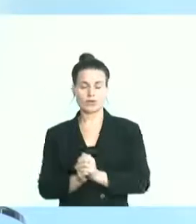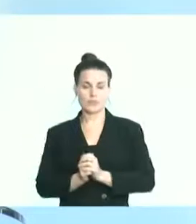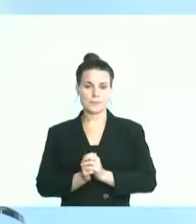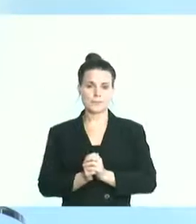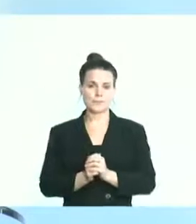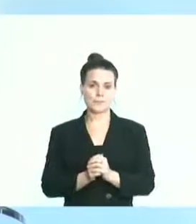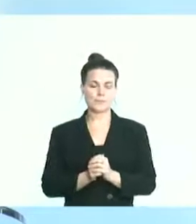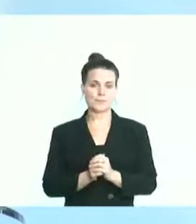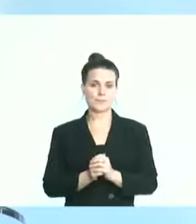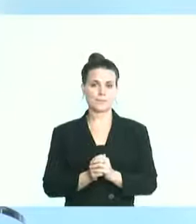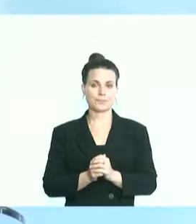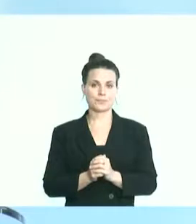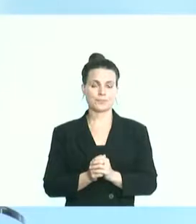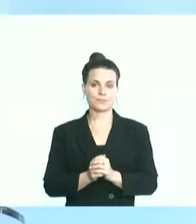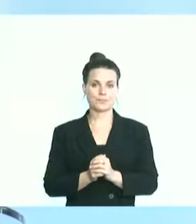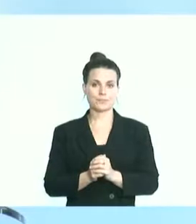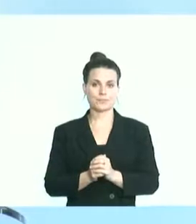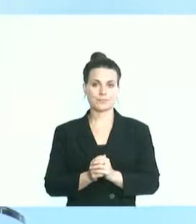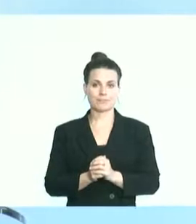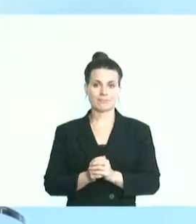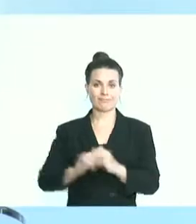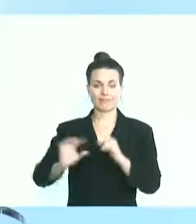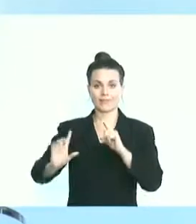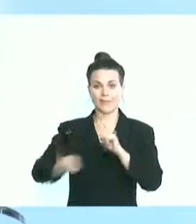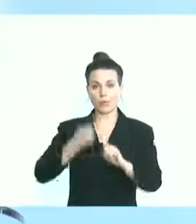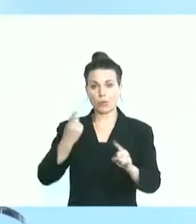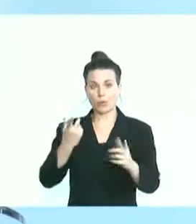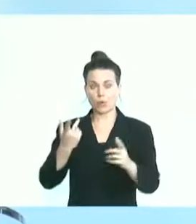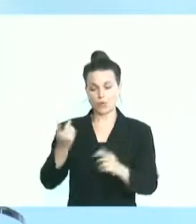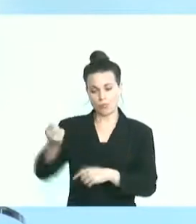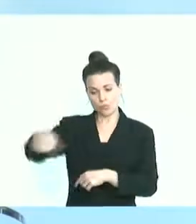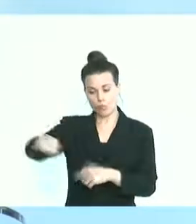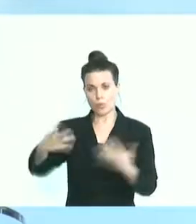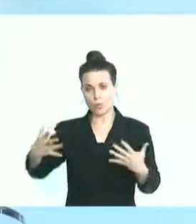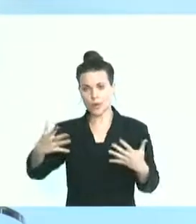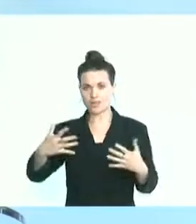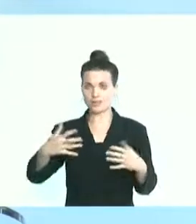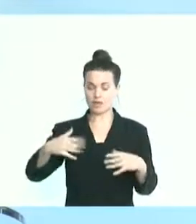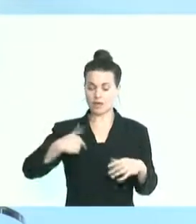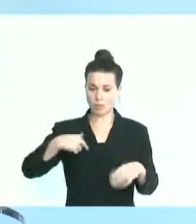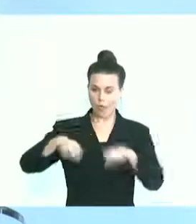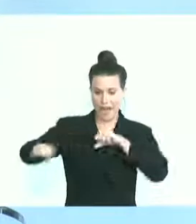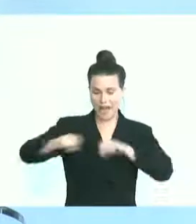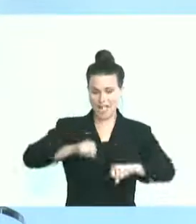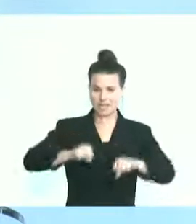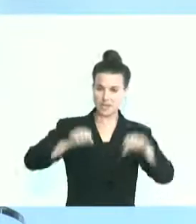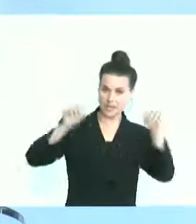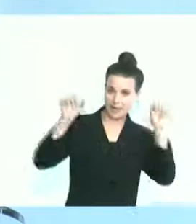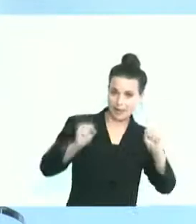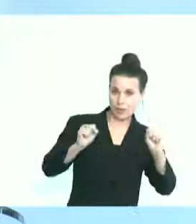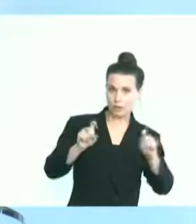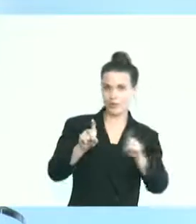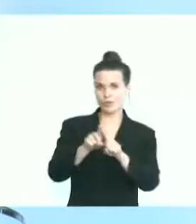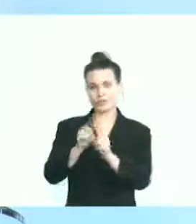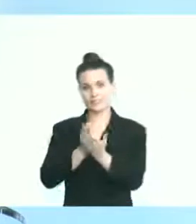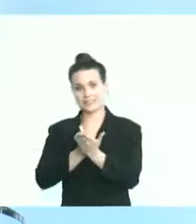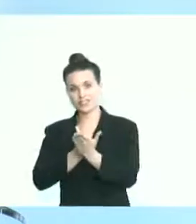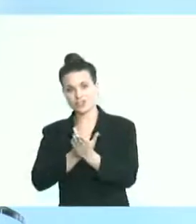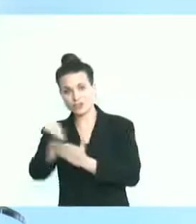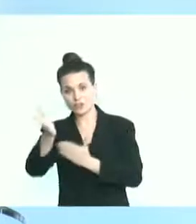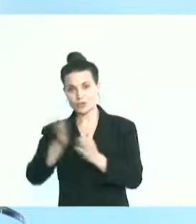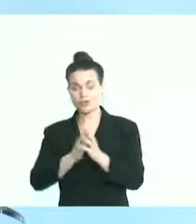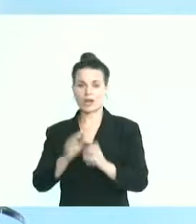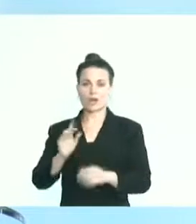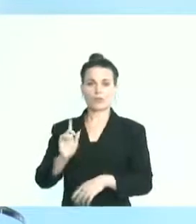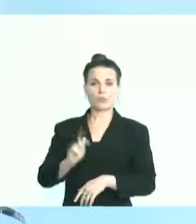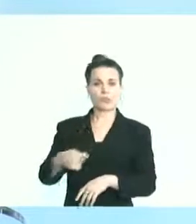revenu systématiquement, c'est capacité à agir et sens. Et pour cette recherche de sens, évidemment, chacun a un parcours, chacun a un chemin.